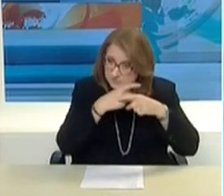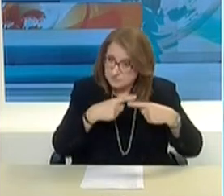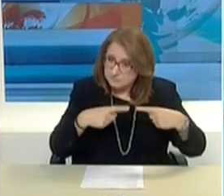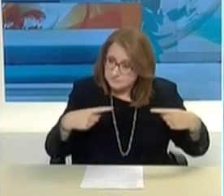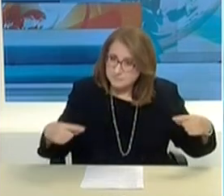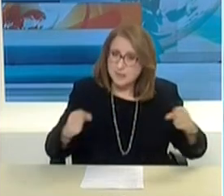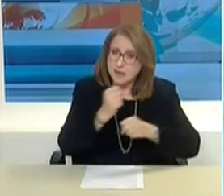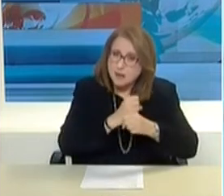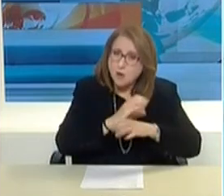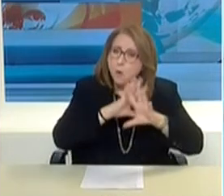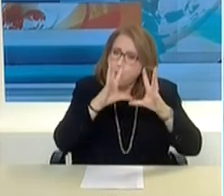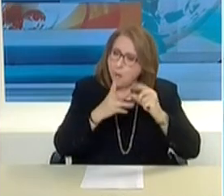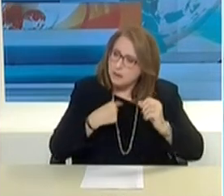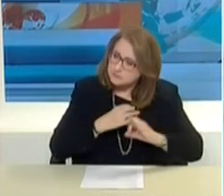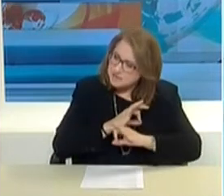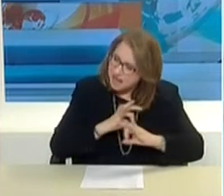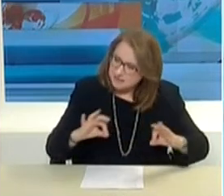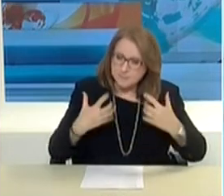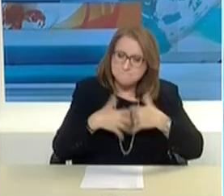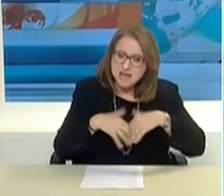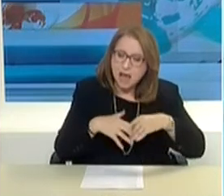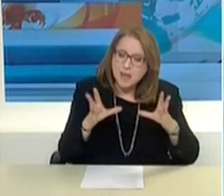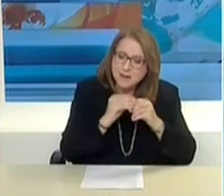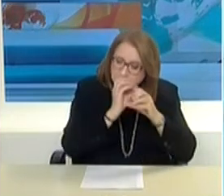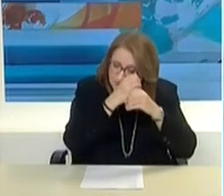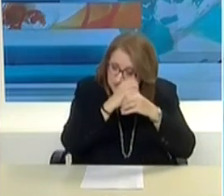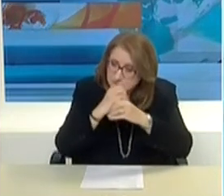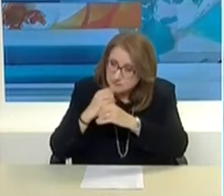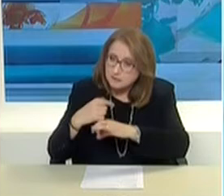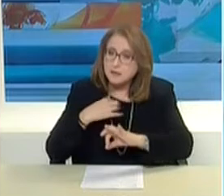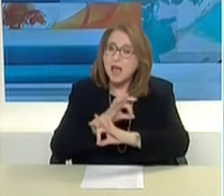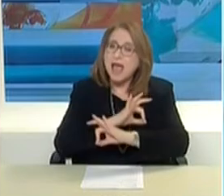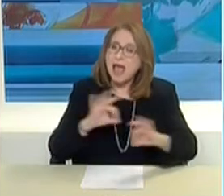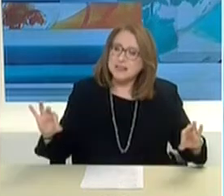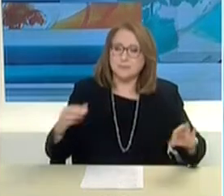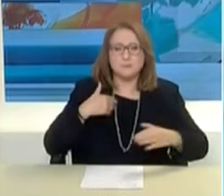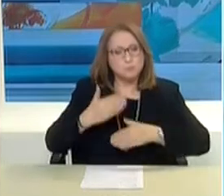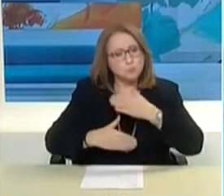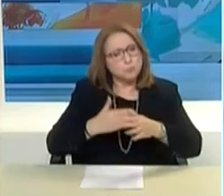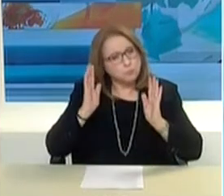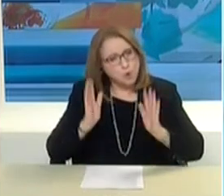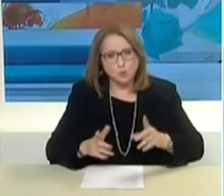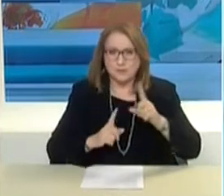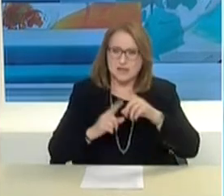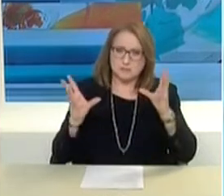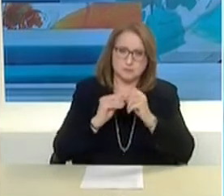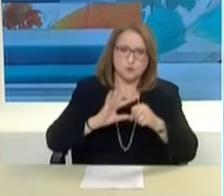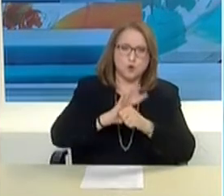αγορά προκειμένου απρόσκοπτα να συνεχίσουμε να κάνουμε τα τεστ για τον κορονοϊό.